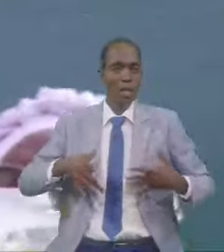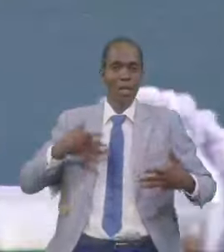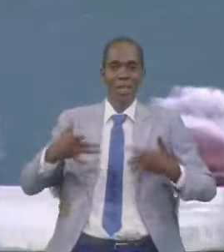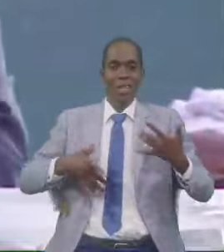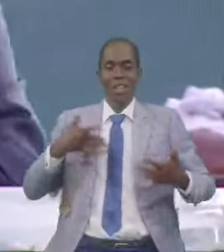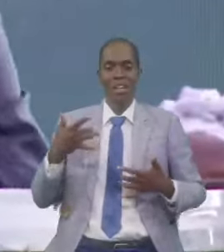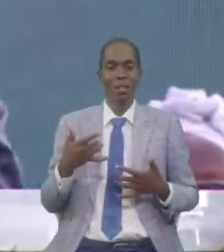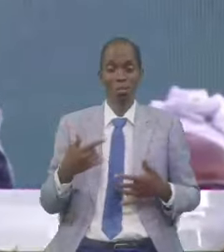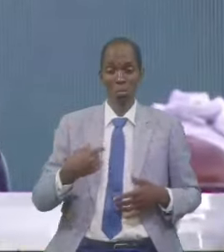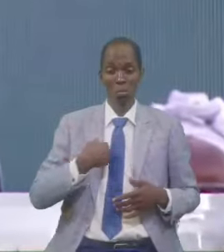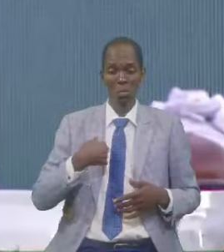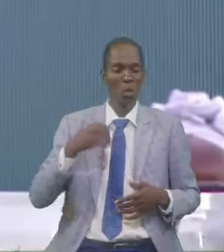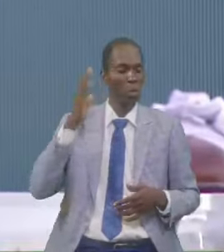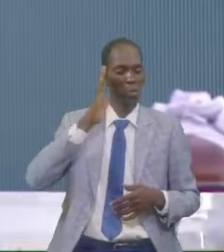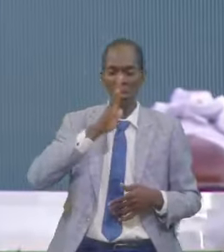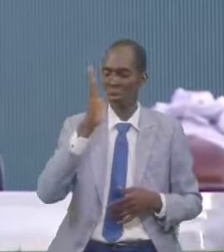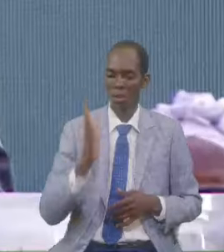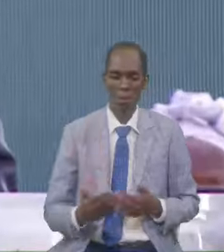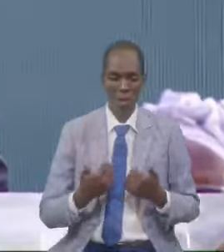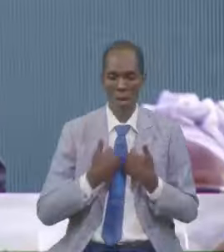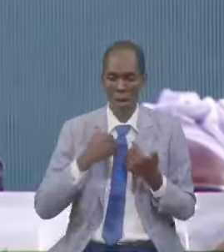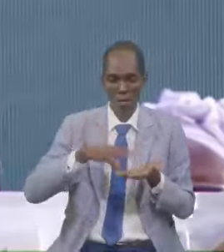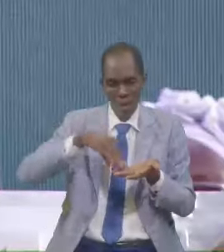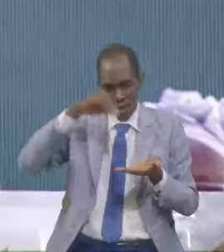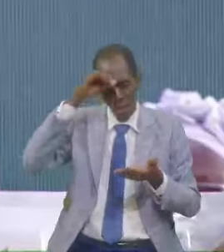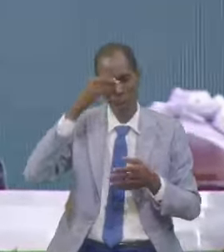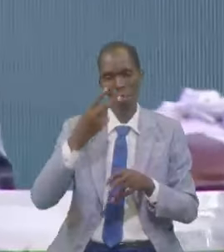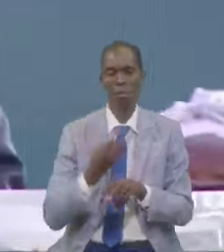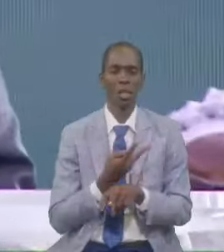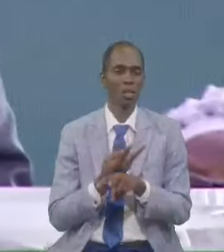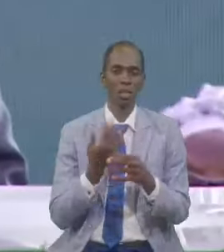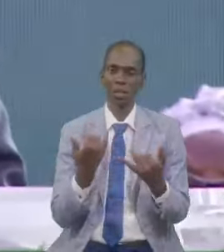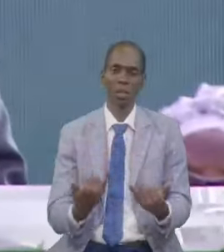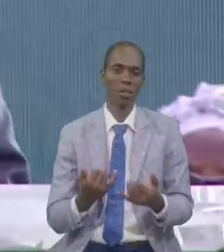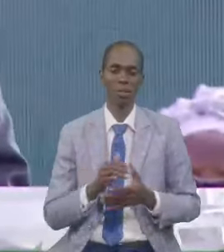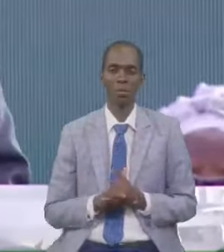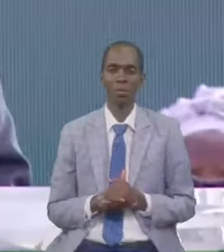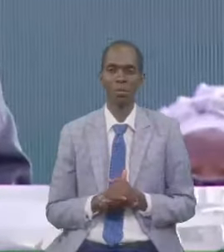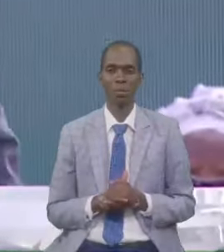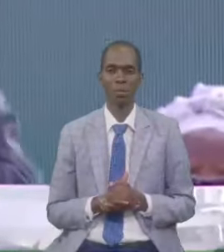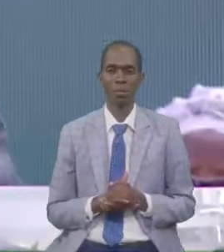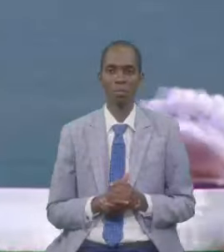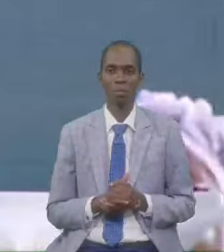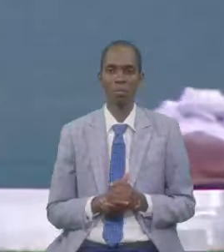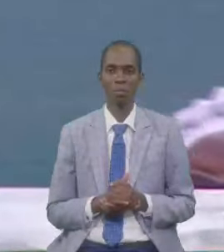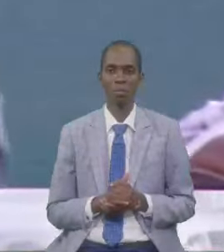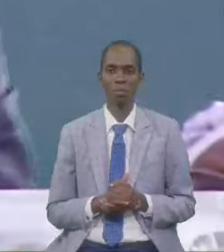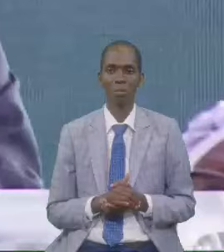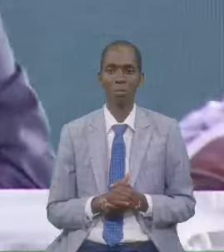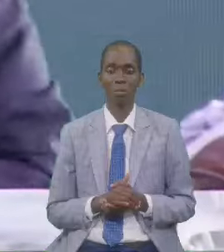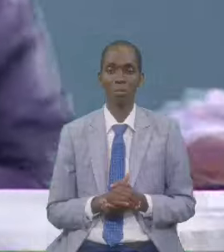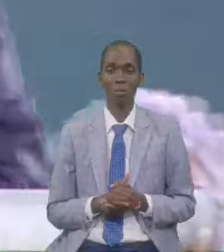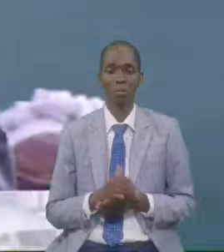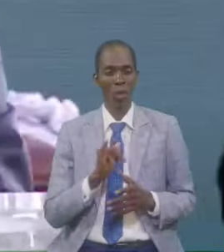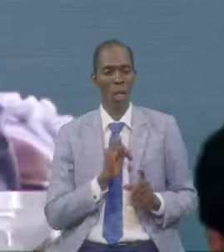learn mathematics. ఒక ఉపాధ్యాయునిగా నన్ను ఆనందిస్తే వారు ఎప్పుడూ కూడా లెక్కలు నేర్చుకోలేరు. I go to a